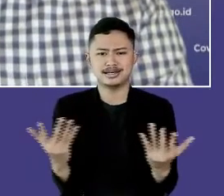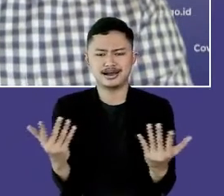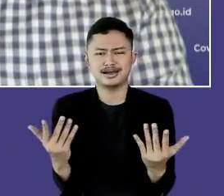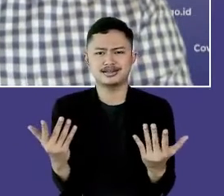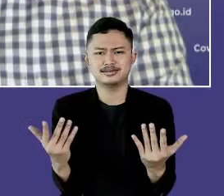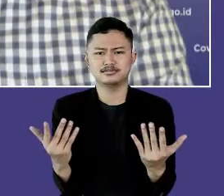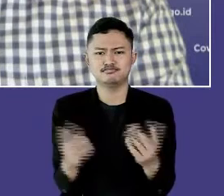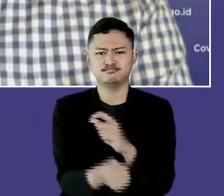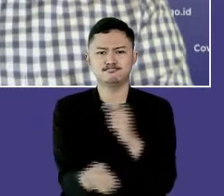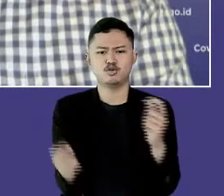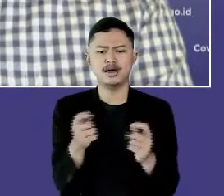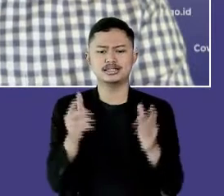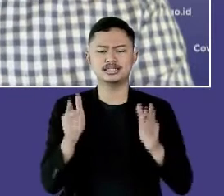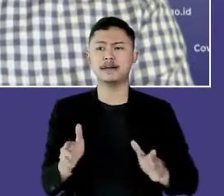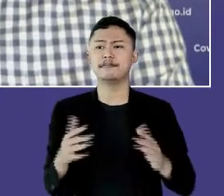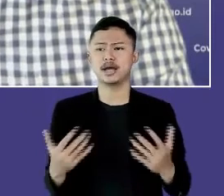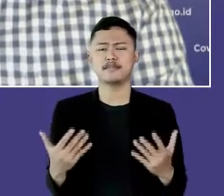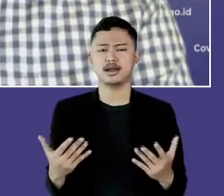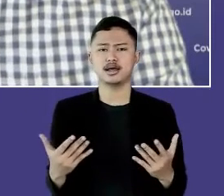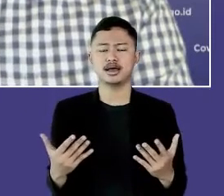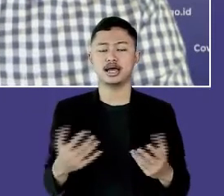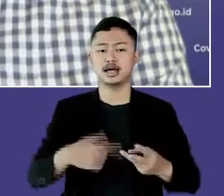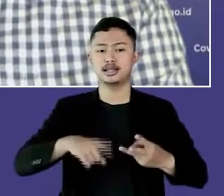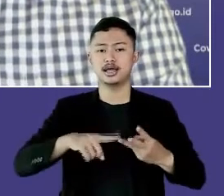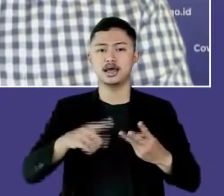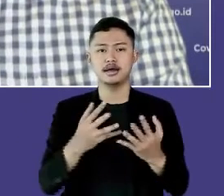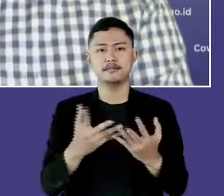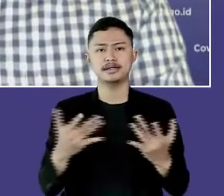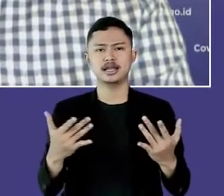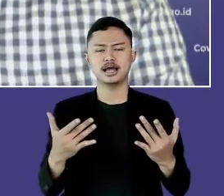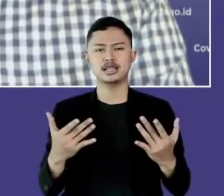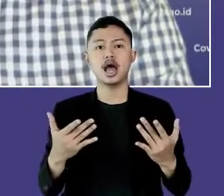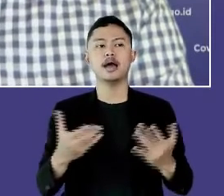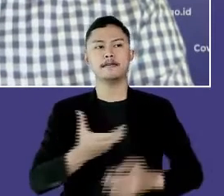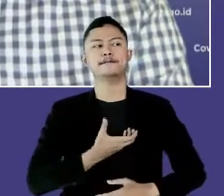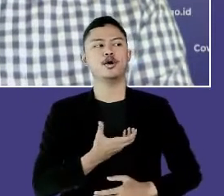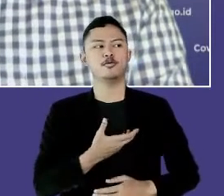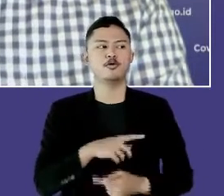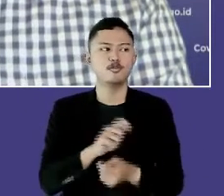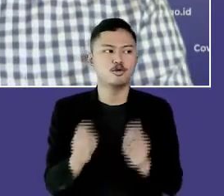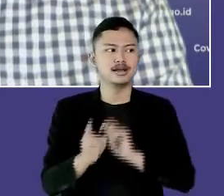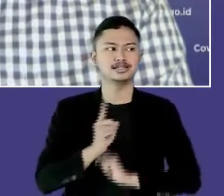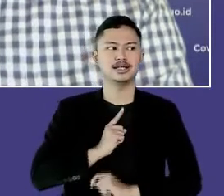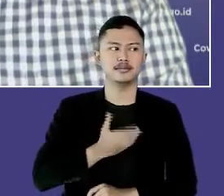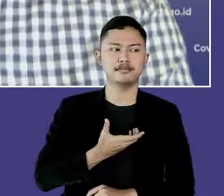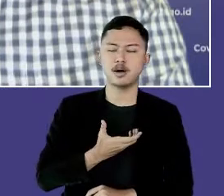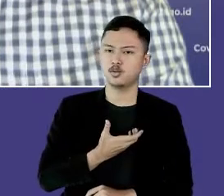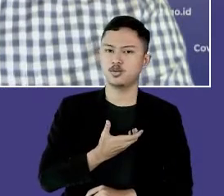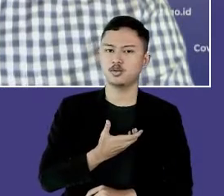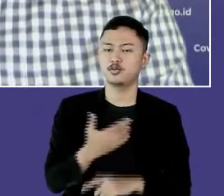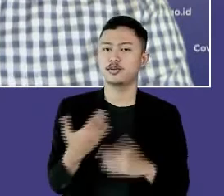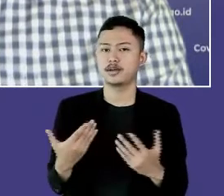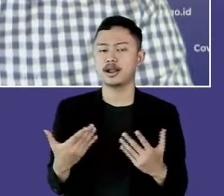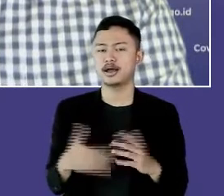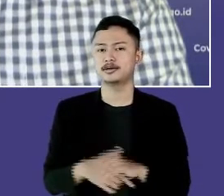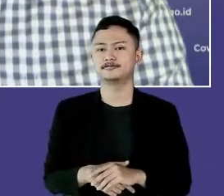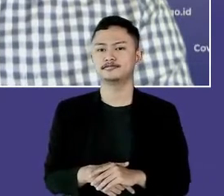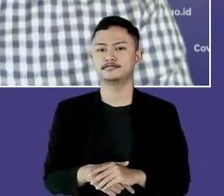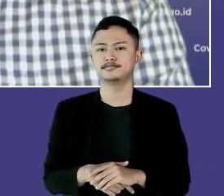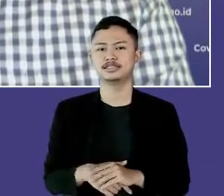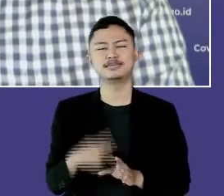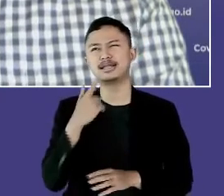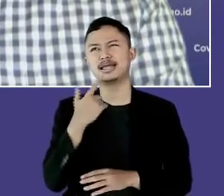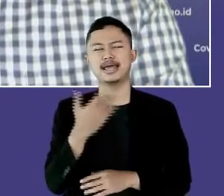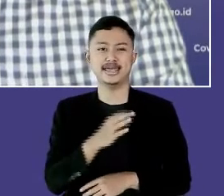masyarakat untuk melakukan perubahan perilaku, atau masyarakat juga terdorong untuk mengubah sendiri perilakunya secara apa namanya